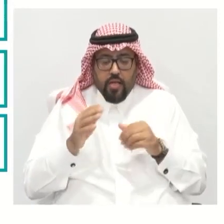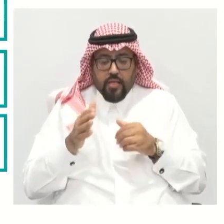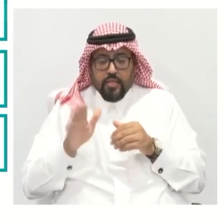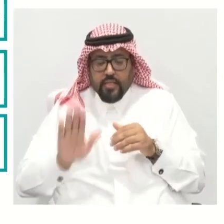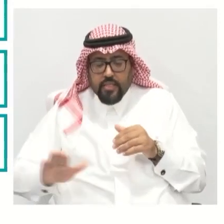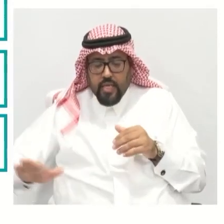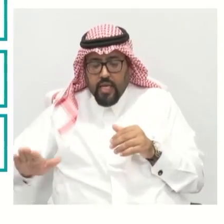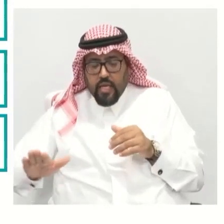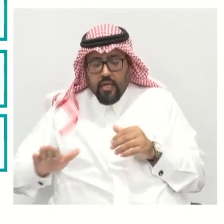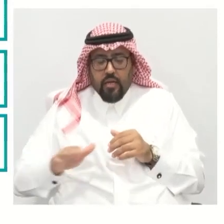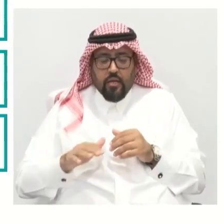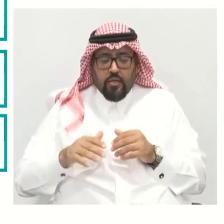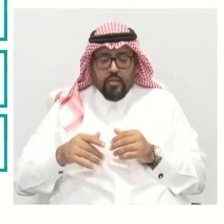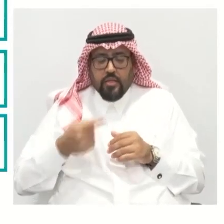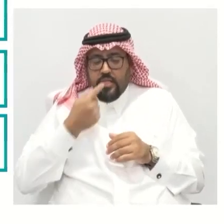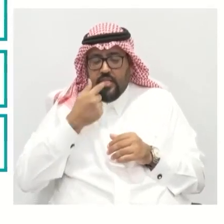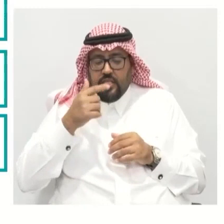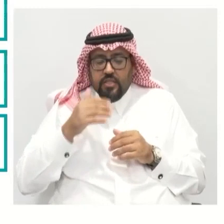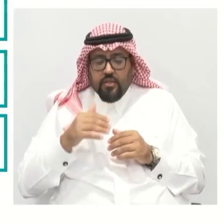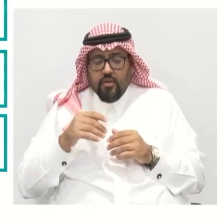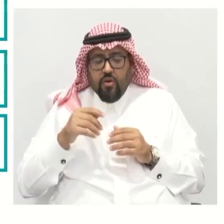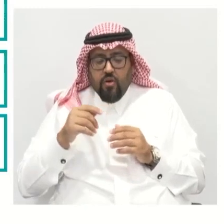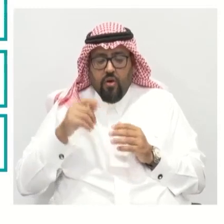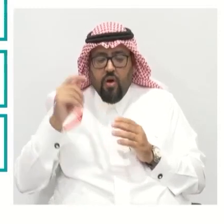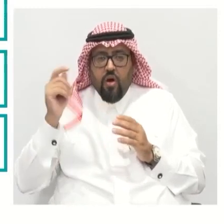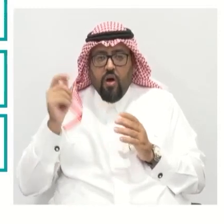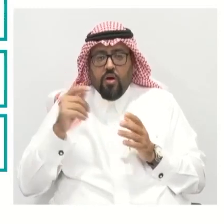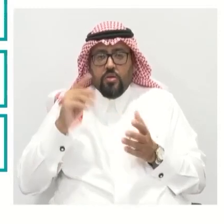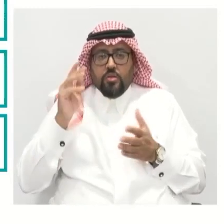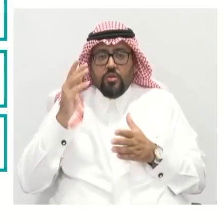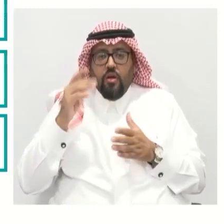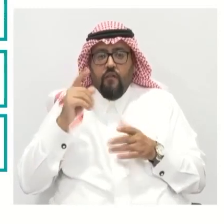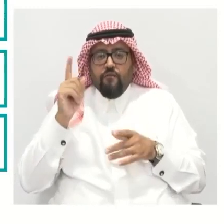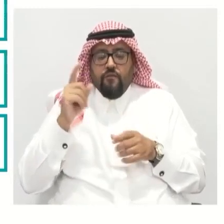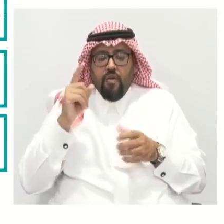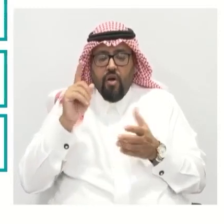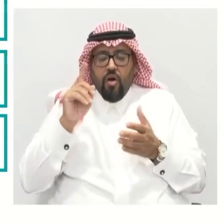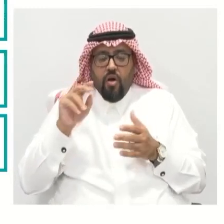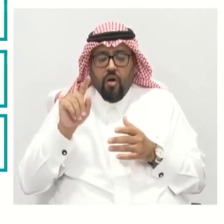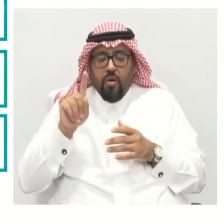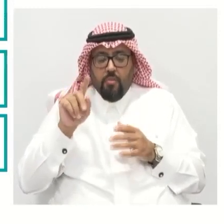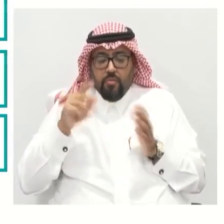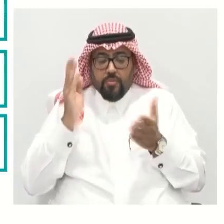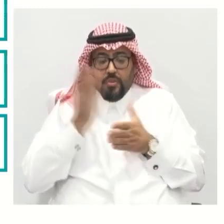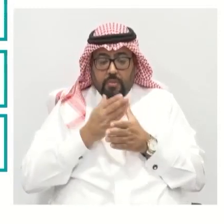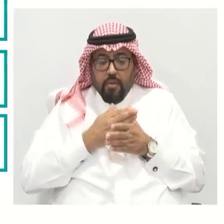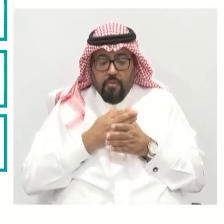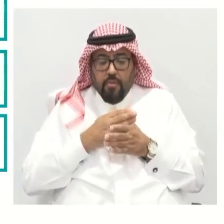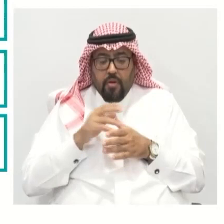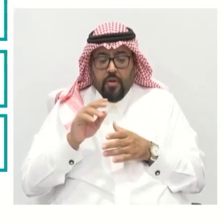لصغار السن الذين يصدر نحوهم عقوبات اذا توفير دور الملاحظه والرعايه